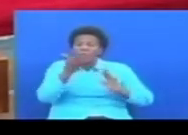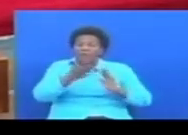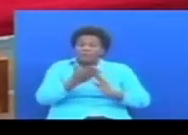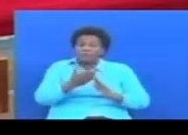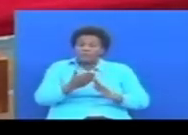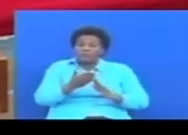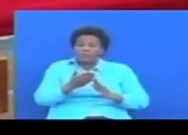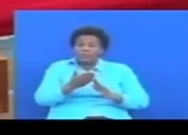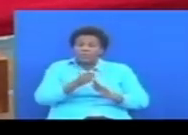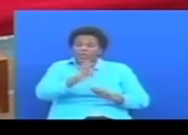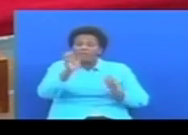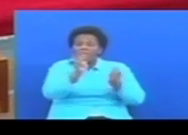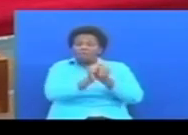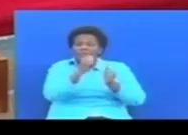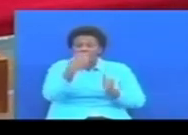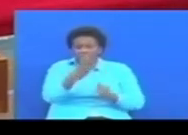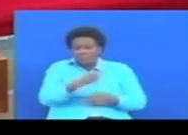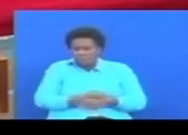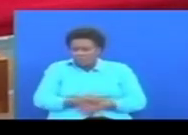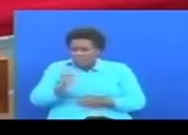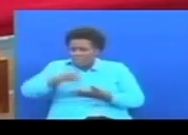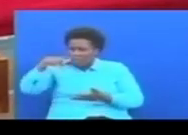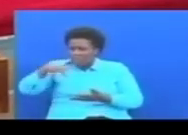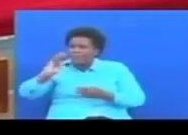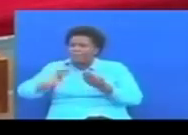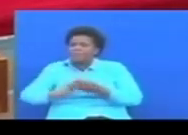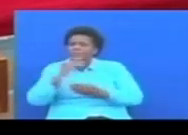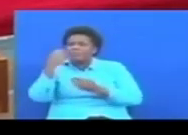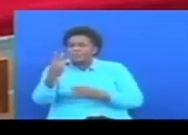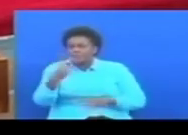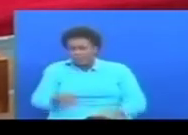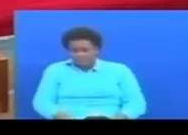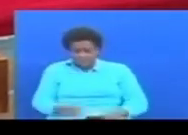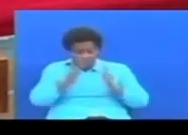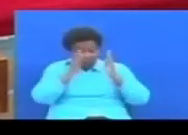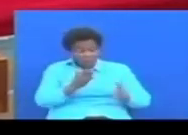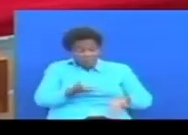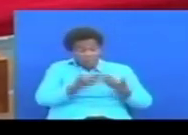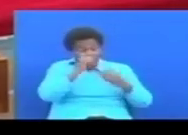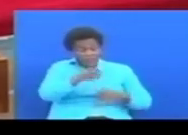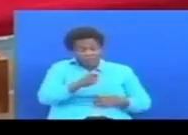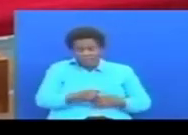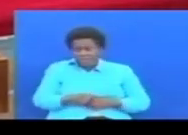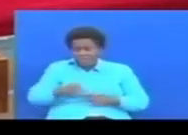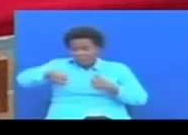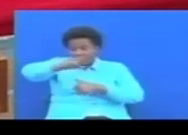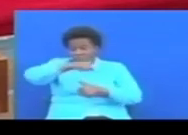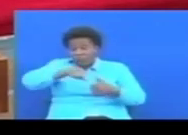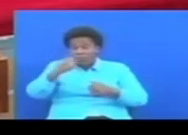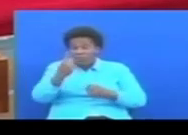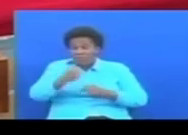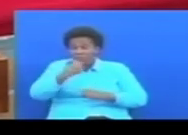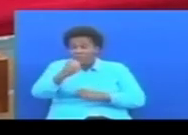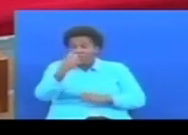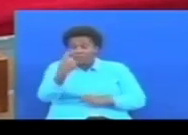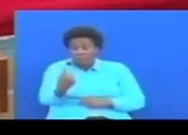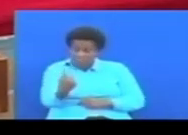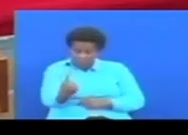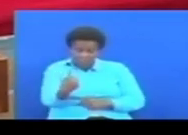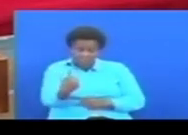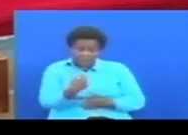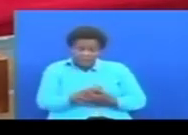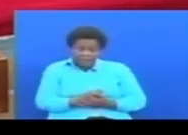mradi ni shilingi bilioni 2. Mheshimiwa Naibu Spika, utekelezaji wa mradi wa REA awamu ya 3 mzunguko wa kwanza katika jimbo la Mikumi pamoja